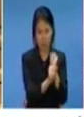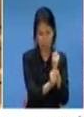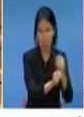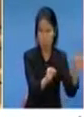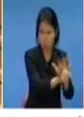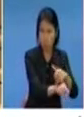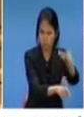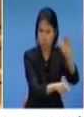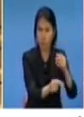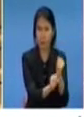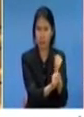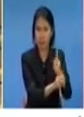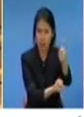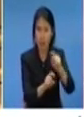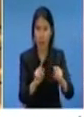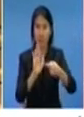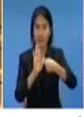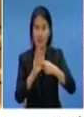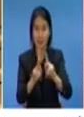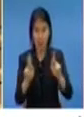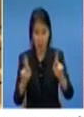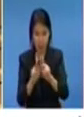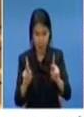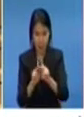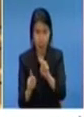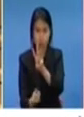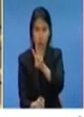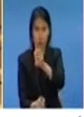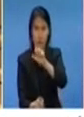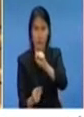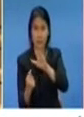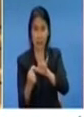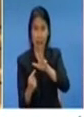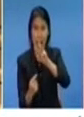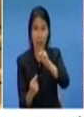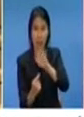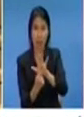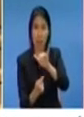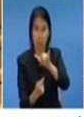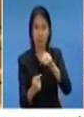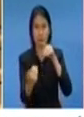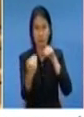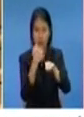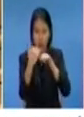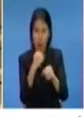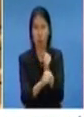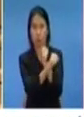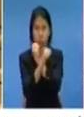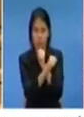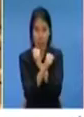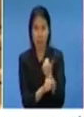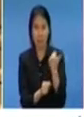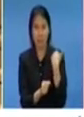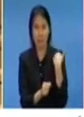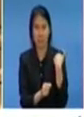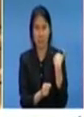ตัวอย่างเช่นกรรมาธิการวิสามัญความปลอดภัยทางท้องถนนซึ่งมีท่านนิกรจำนง